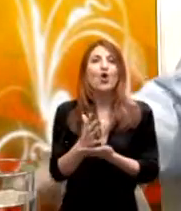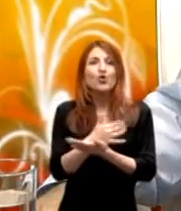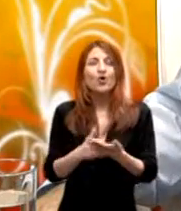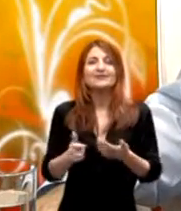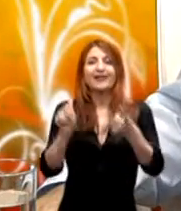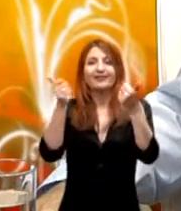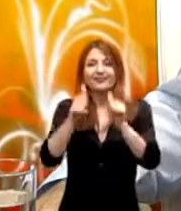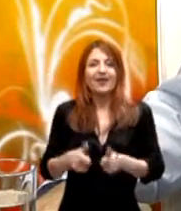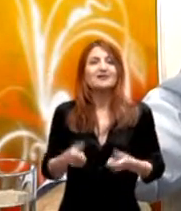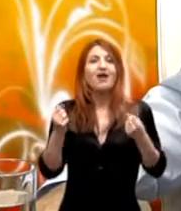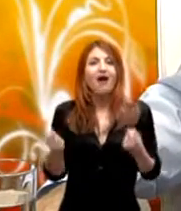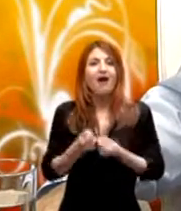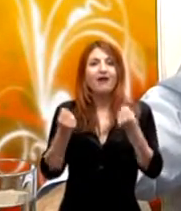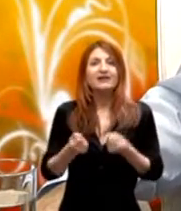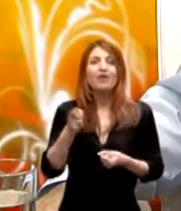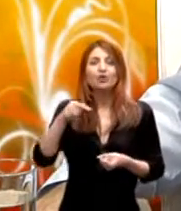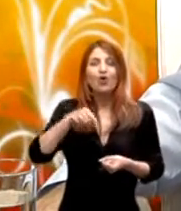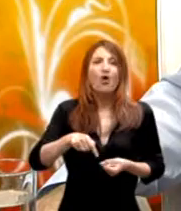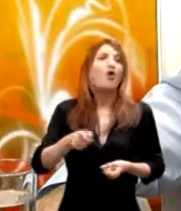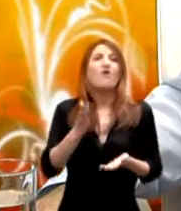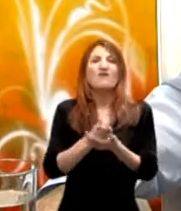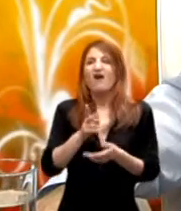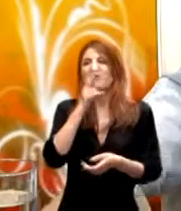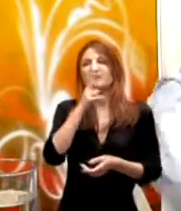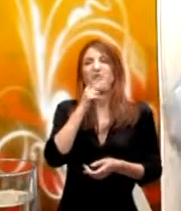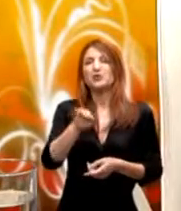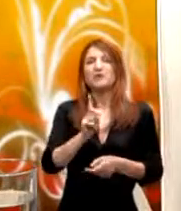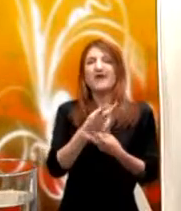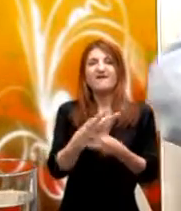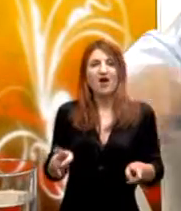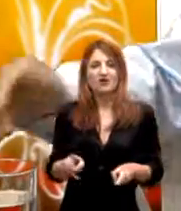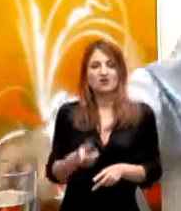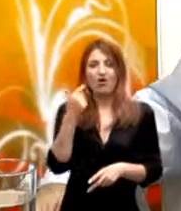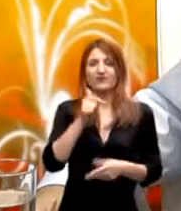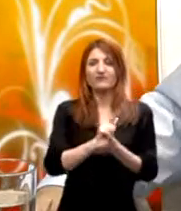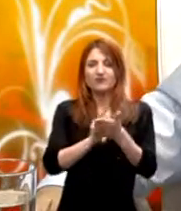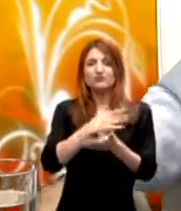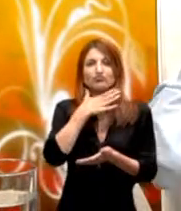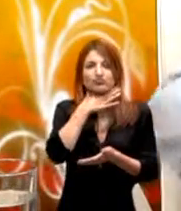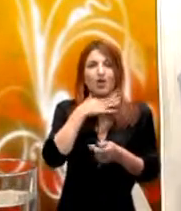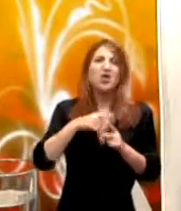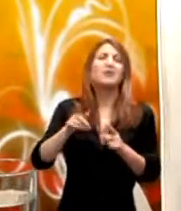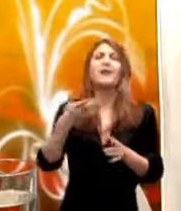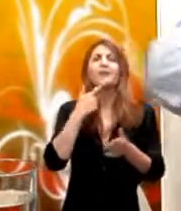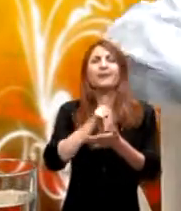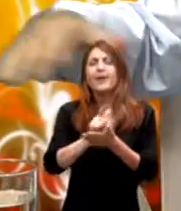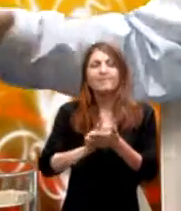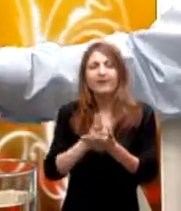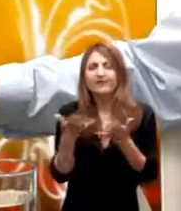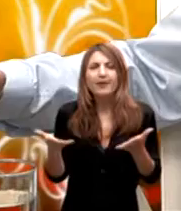tjelesne aktivnosti koja se kod nas uvelike podcjenjuje. Od školske dobi nadalje. Jer nema vremena